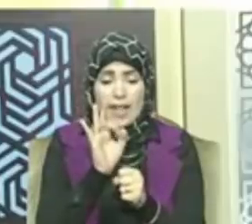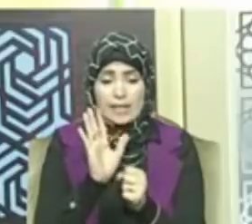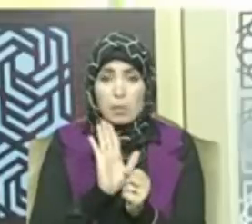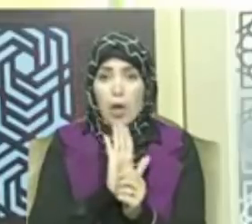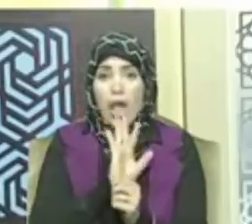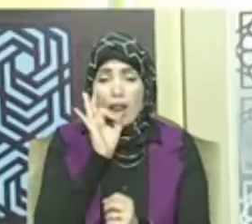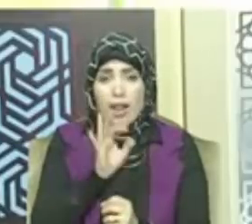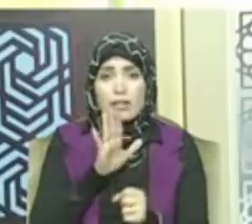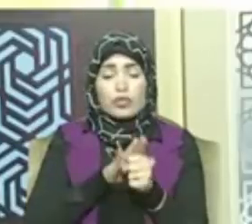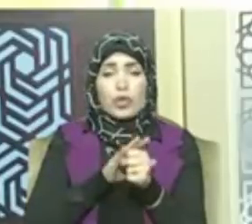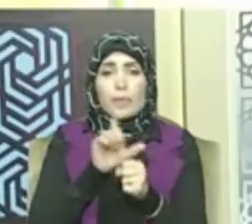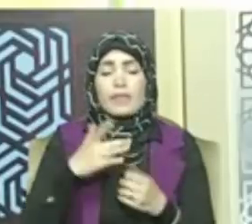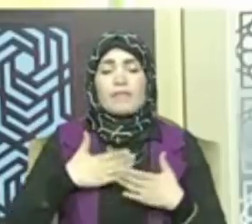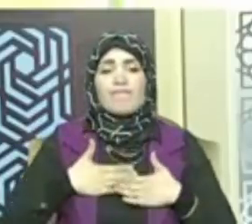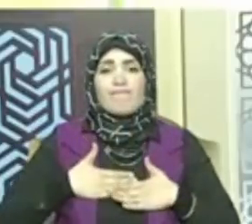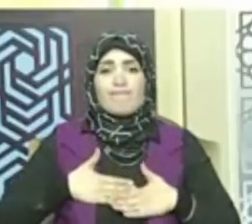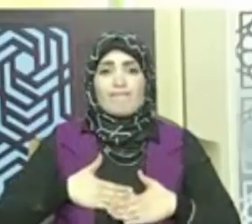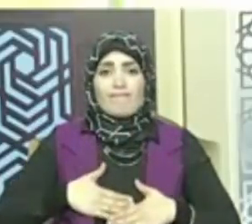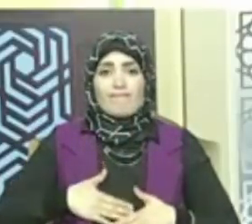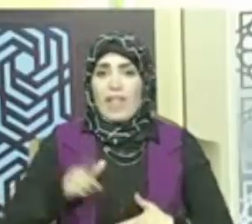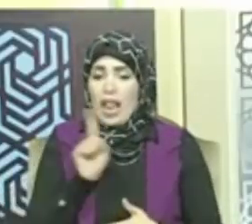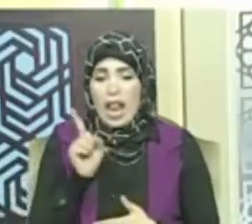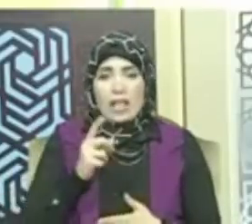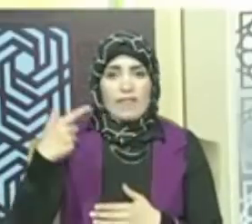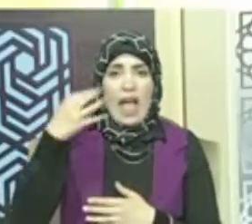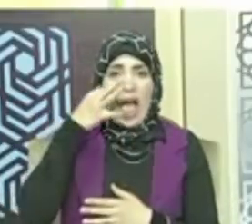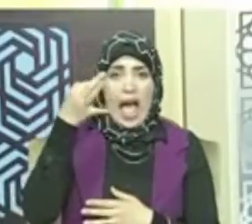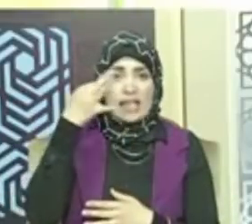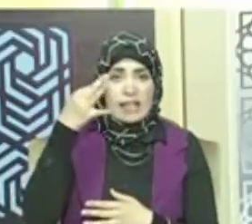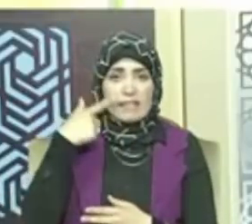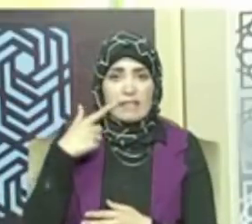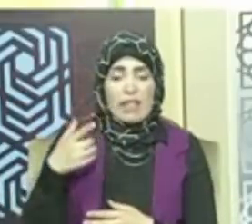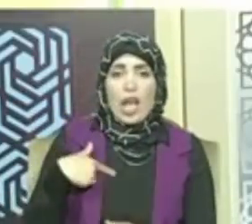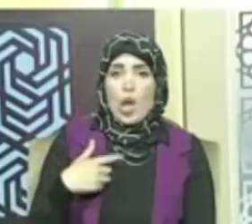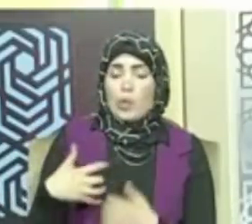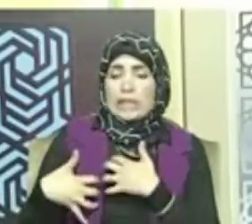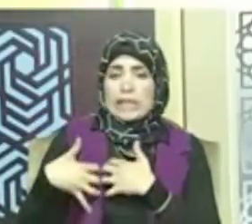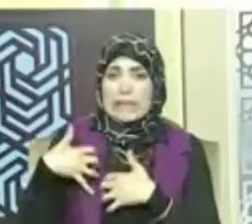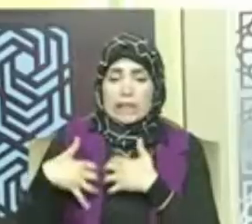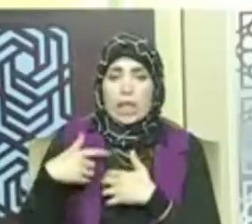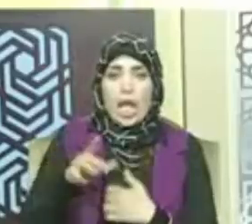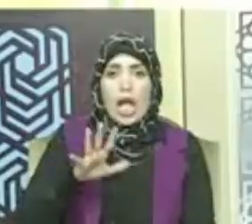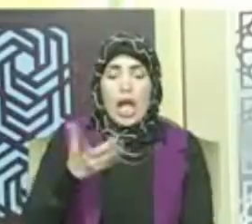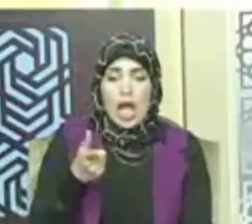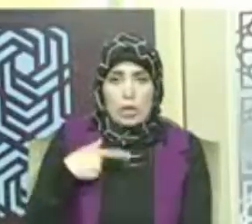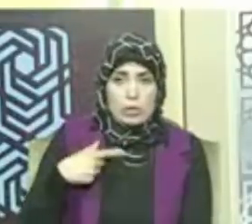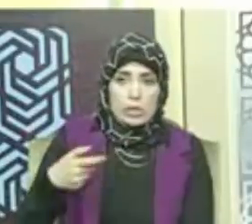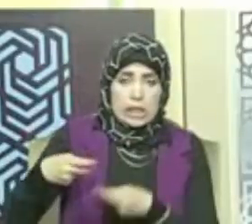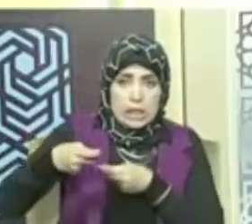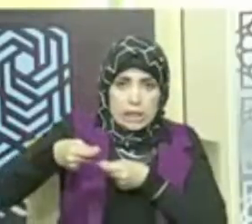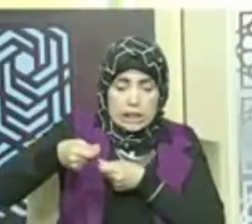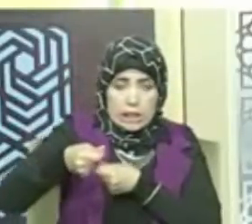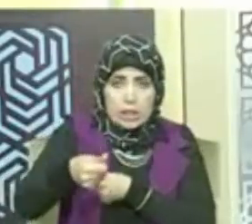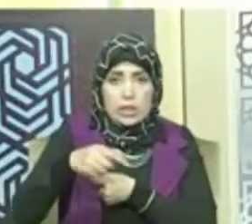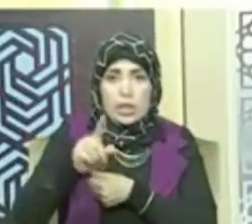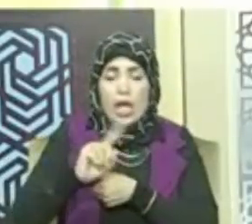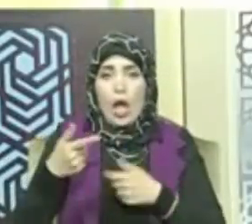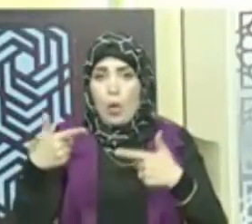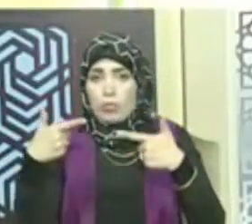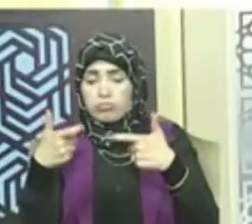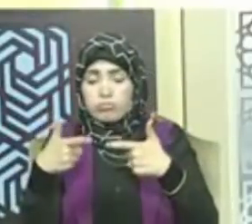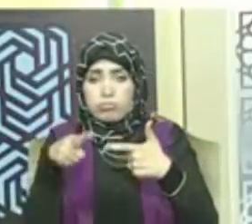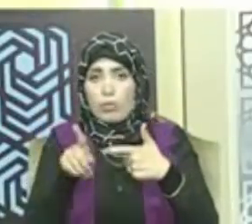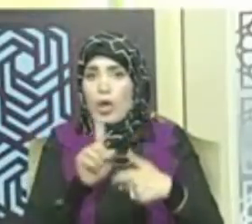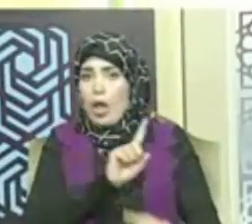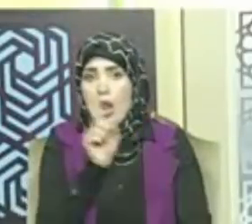يعرف الحقد ولا الحسد ولا الغل ولا الكره ولا